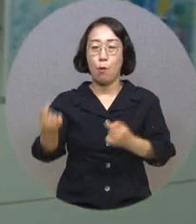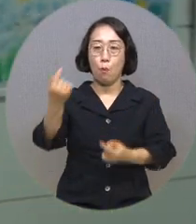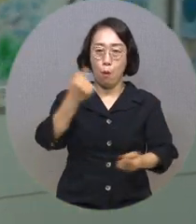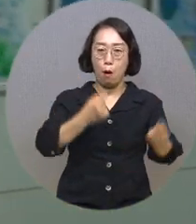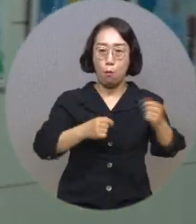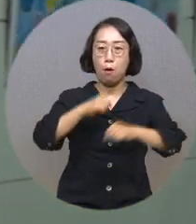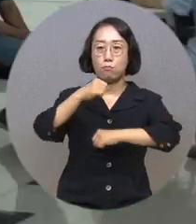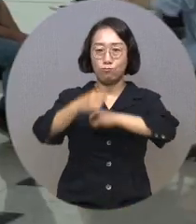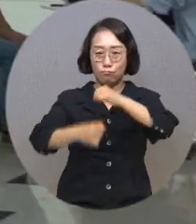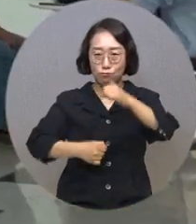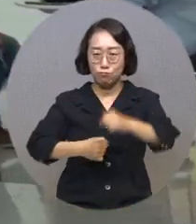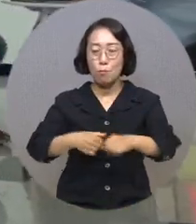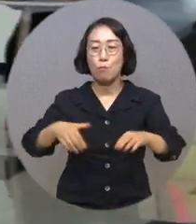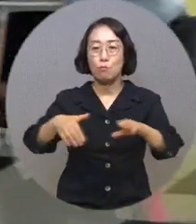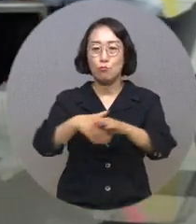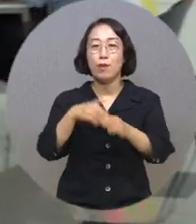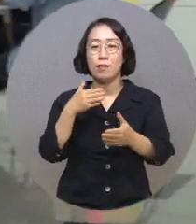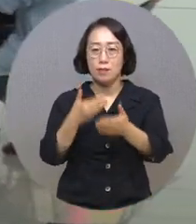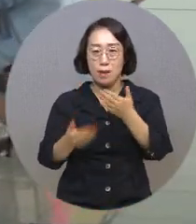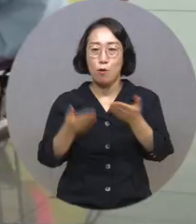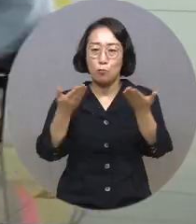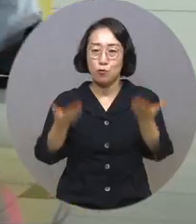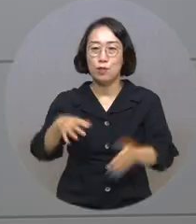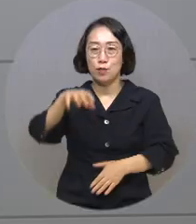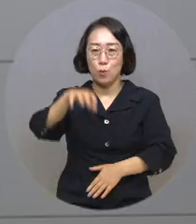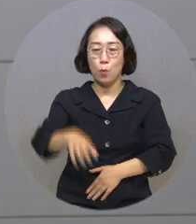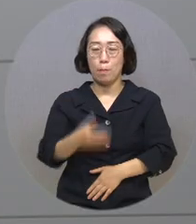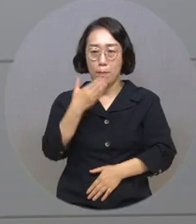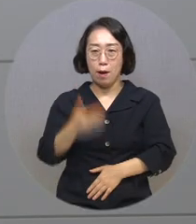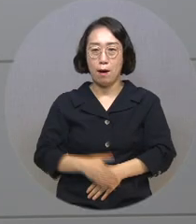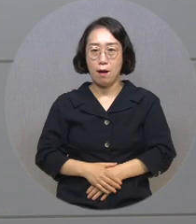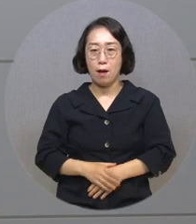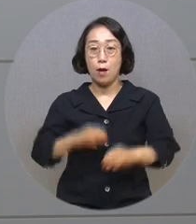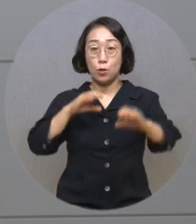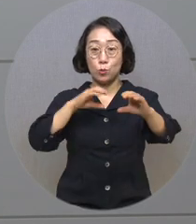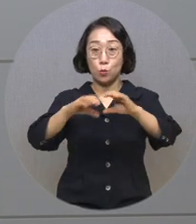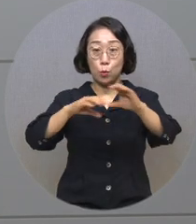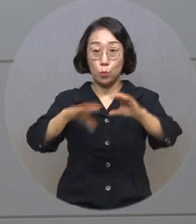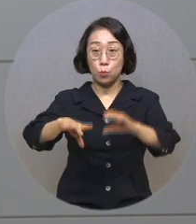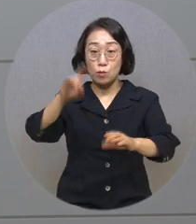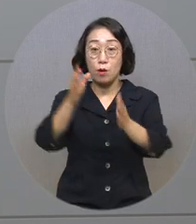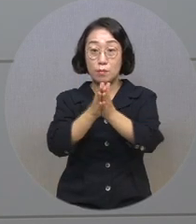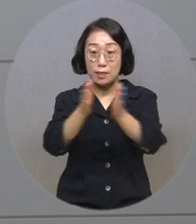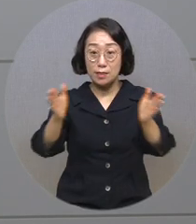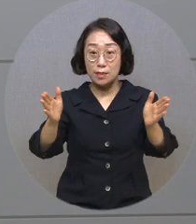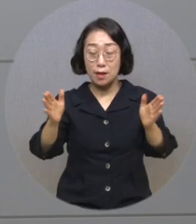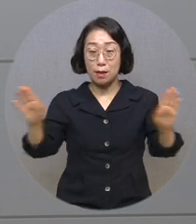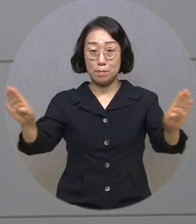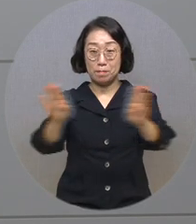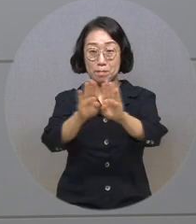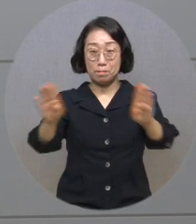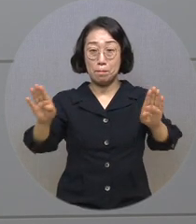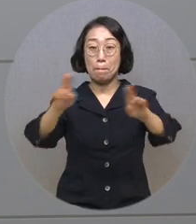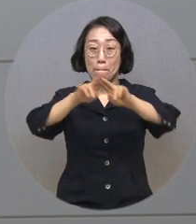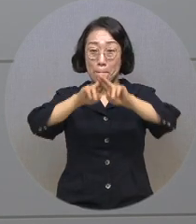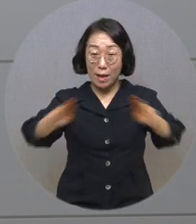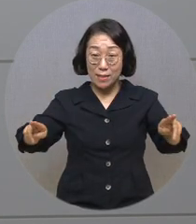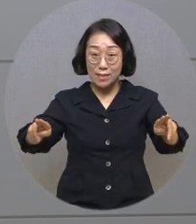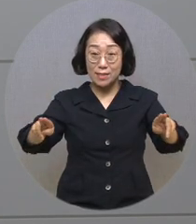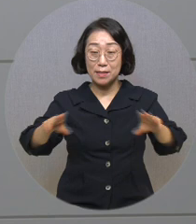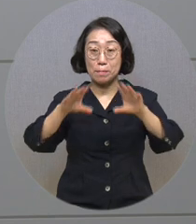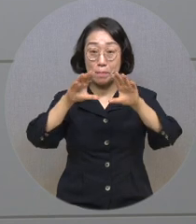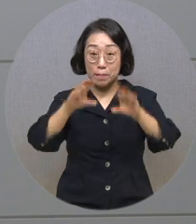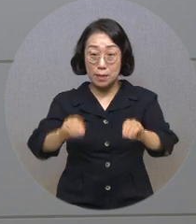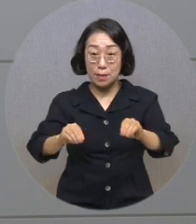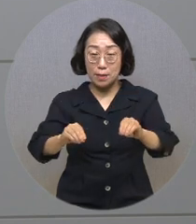문화 향유, 휴식의 공간이 되었습니다. 소통의 시작, 출입통제 시스템의 해제,